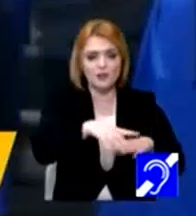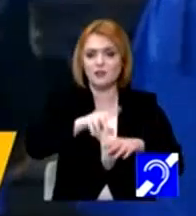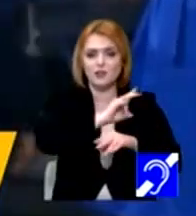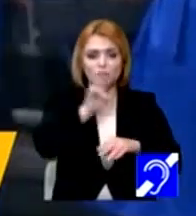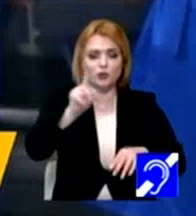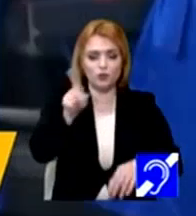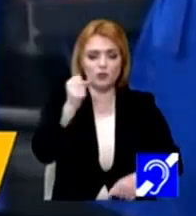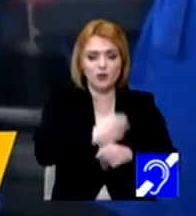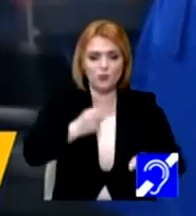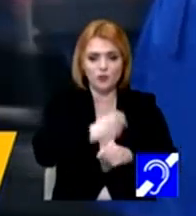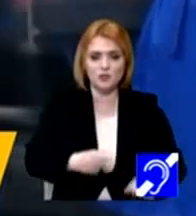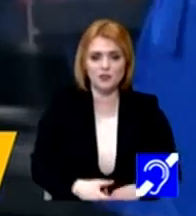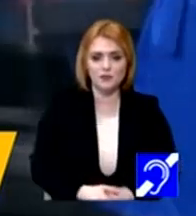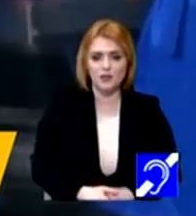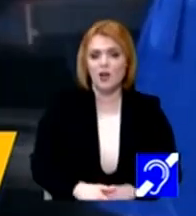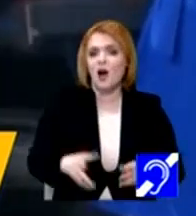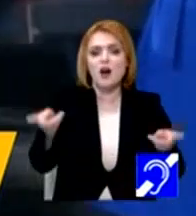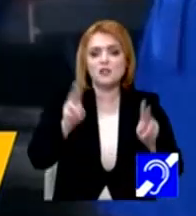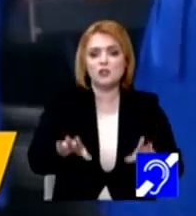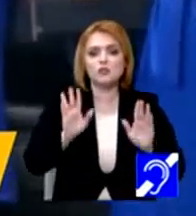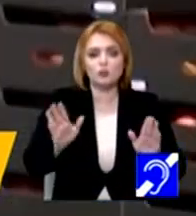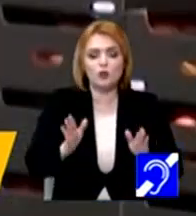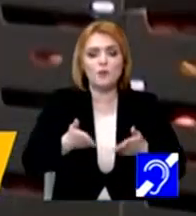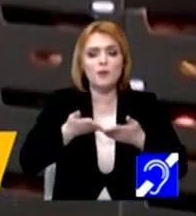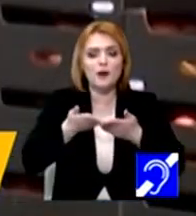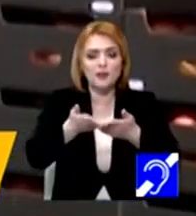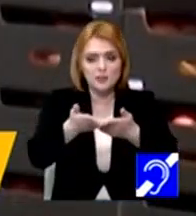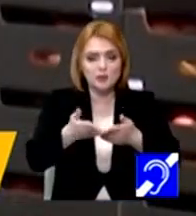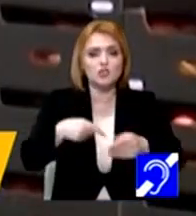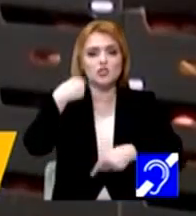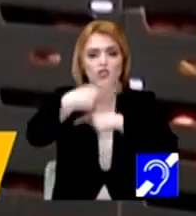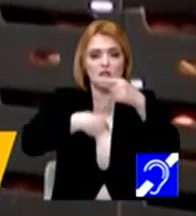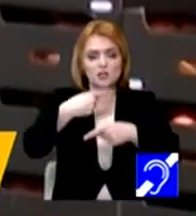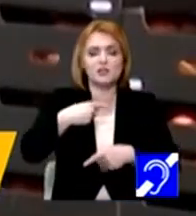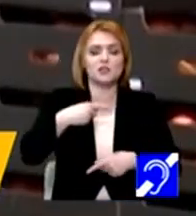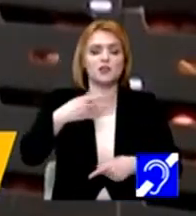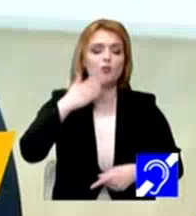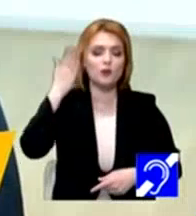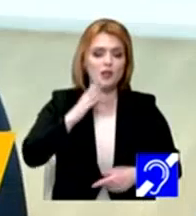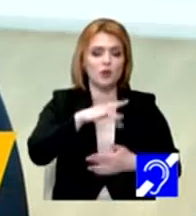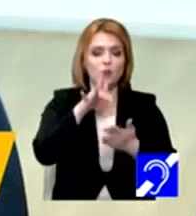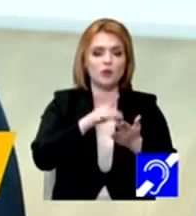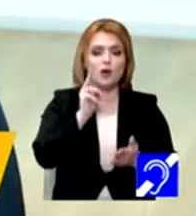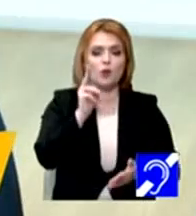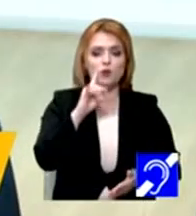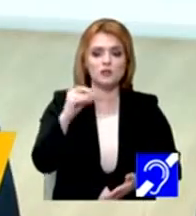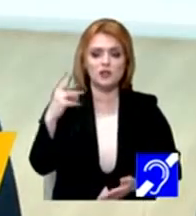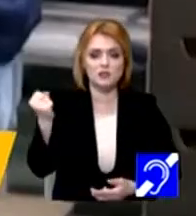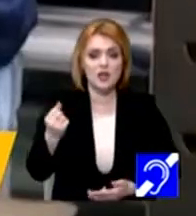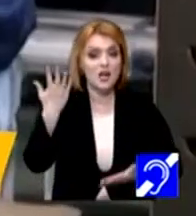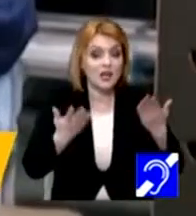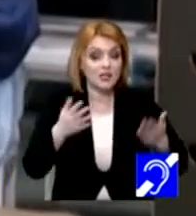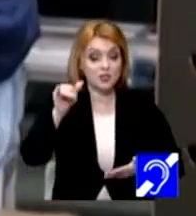piețe alternative, pe cale maritimă prin Constanța, dar și aici exportatorii întâmpină dificultăți. Dacă aveți produs